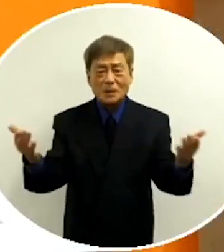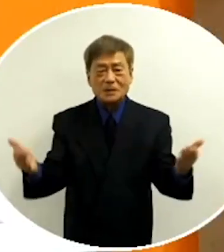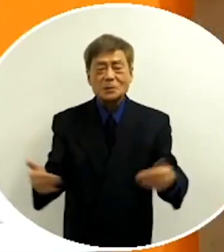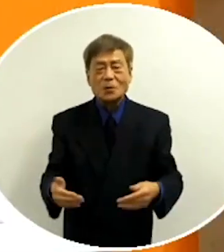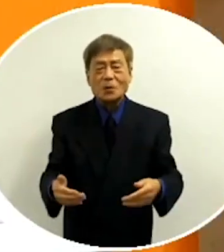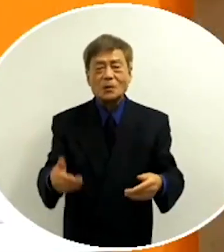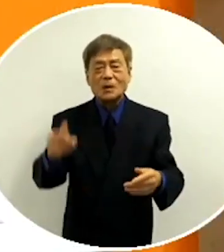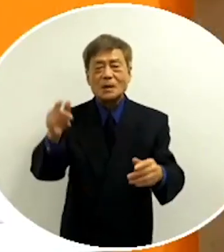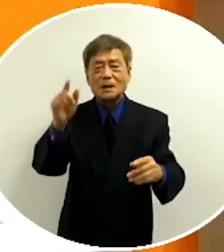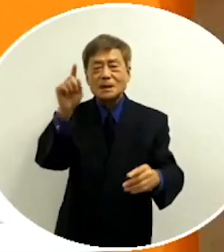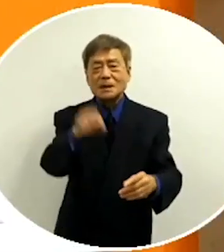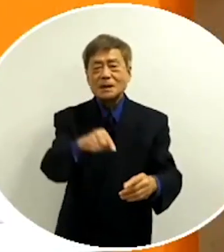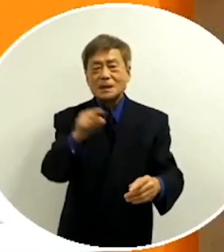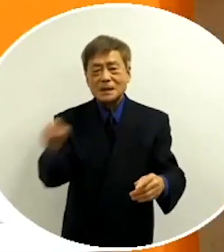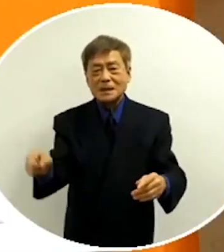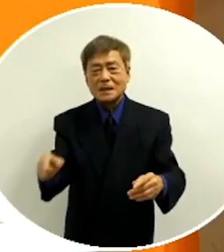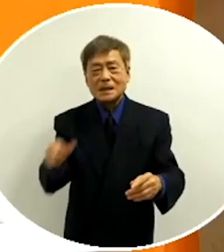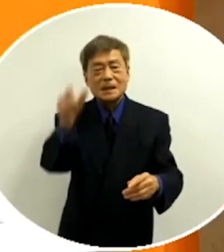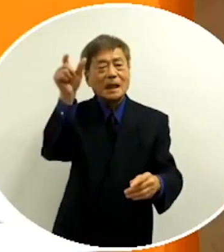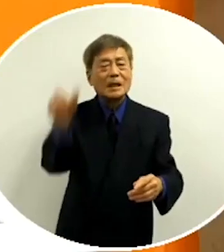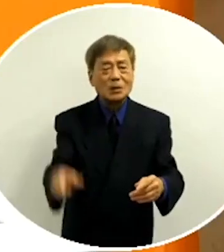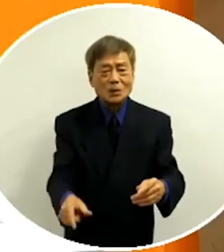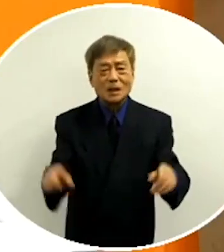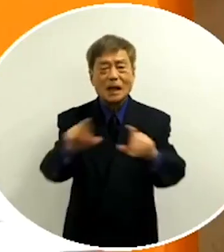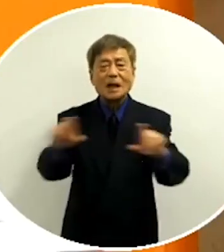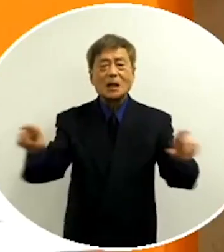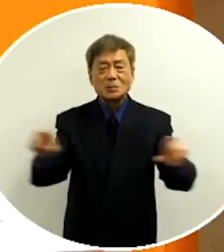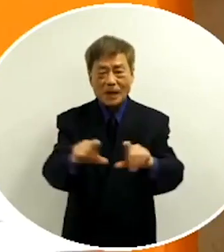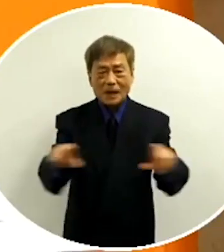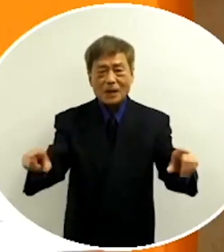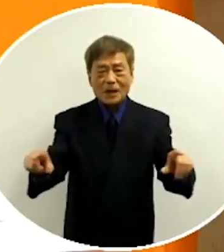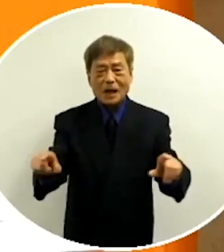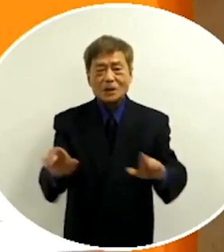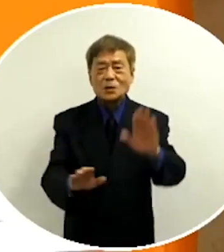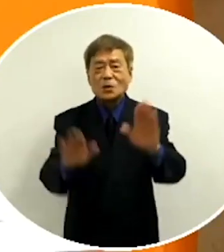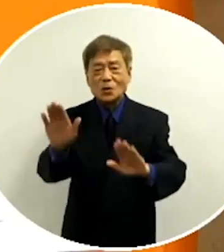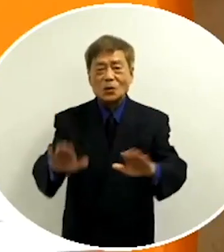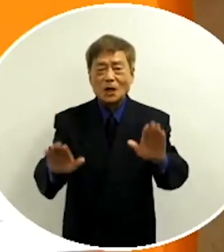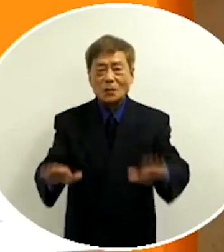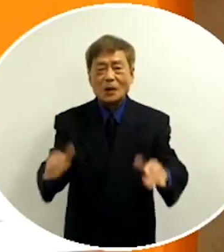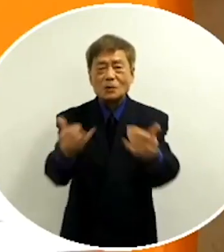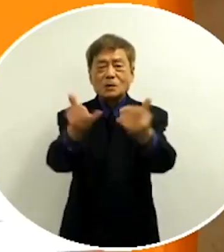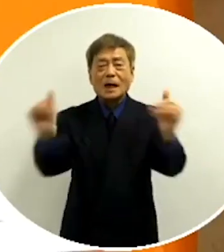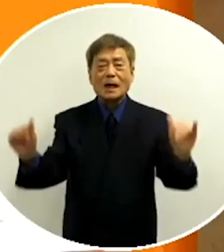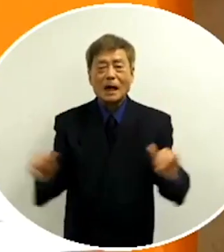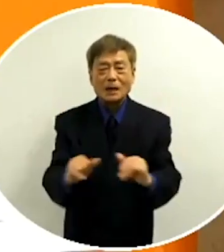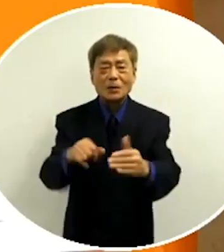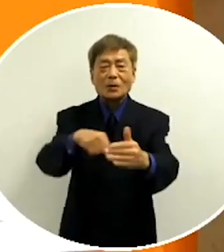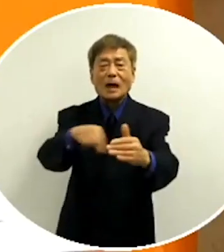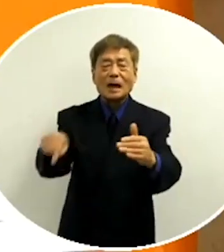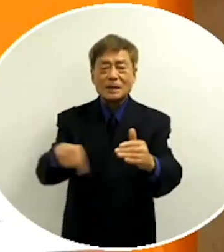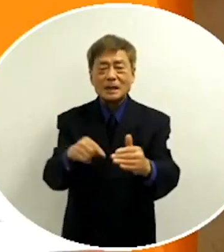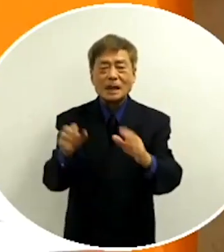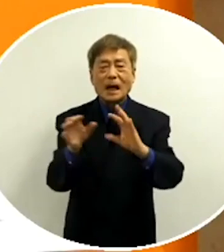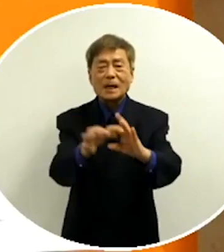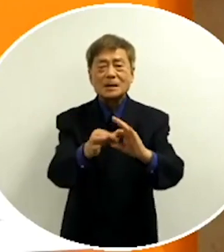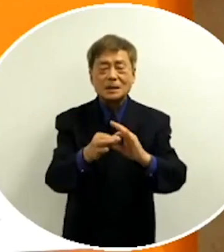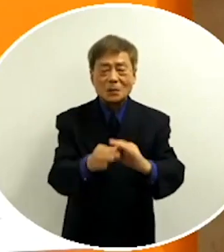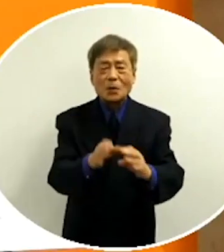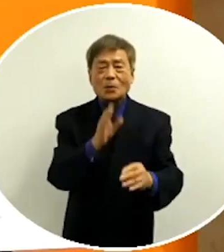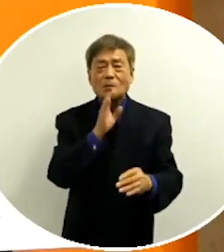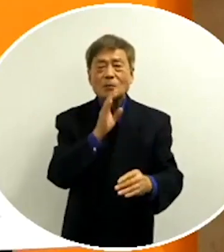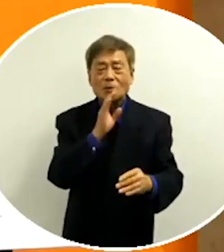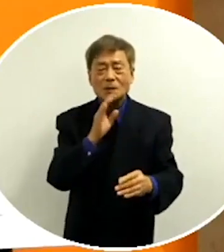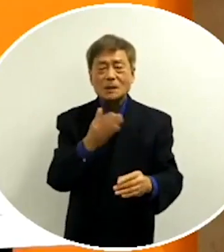当たり前のこと社会において大事にすべき規範正義感や倫理観も含めてこれも大事にする